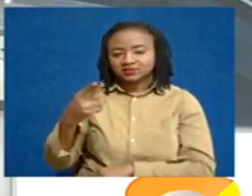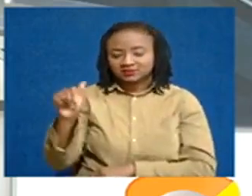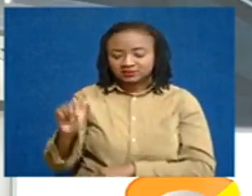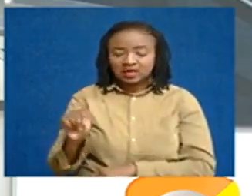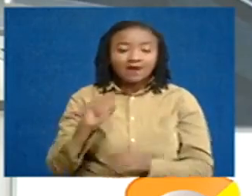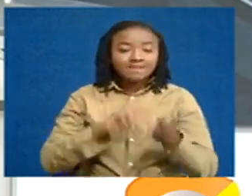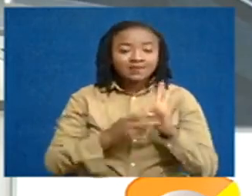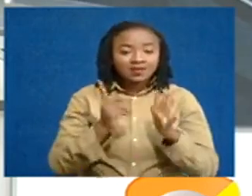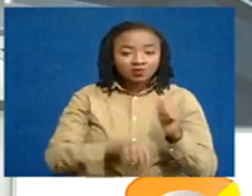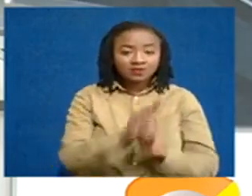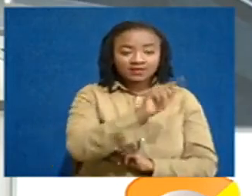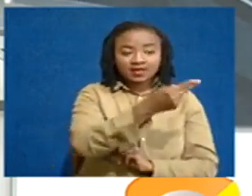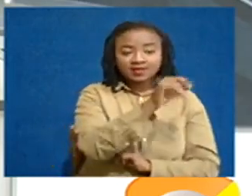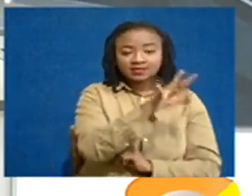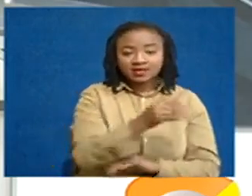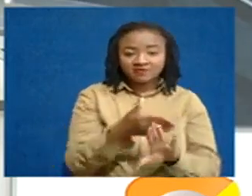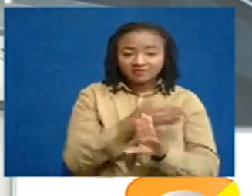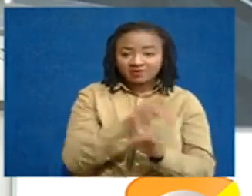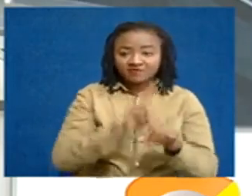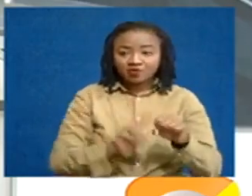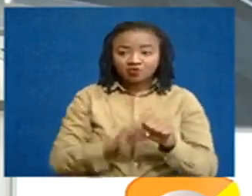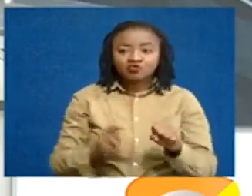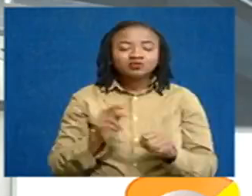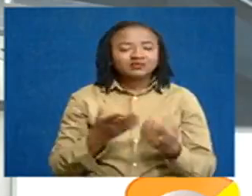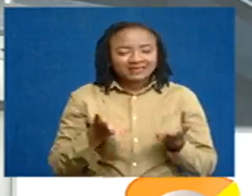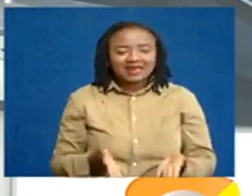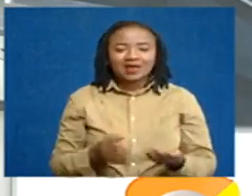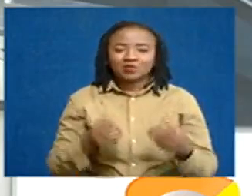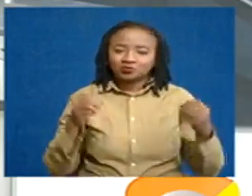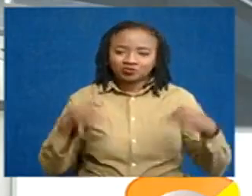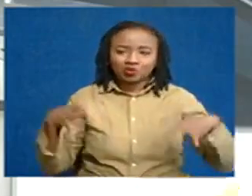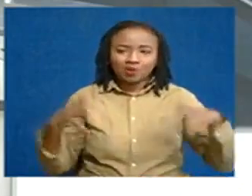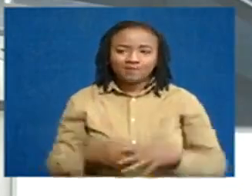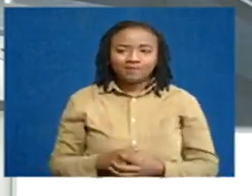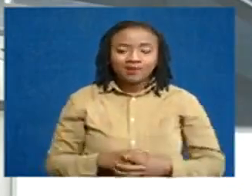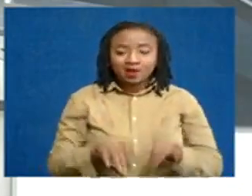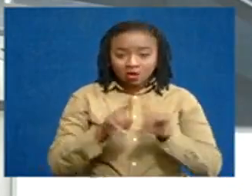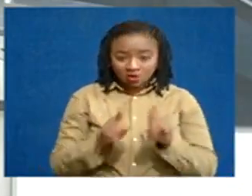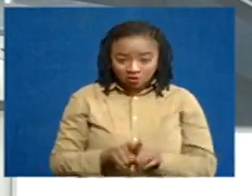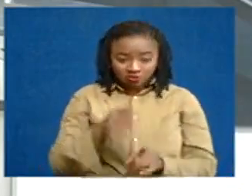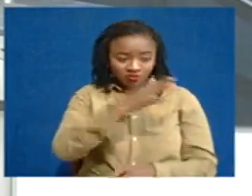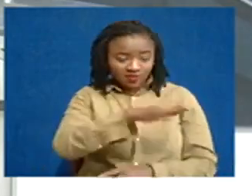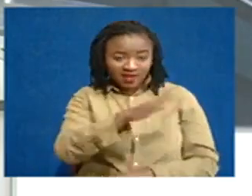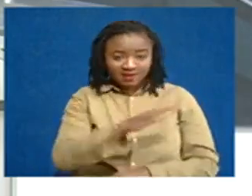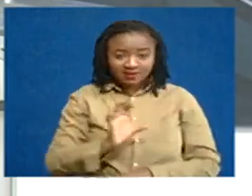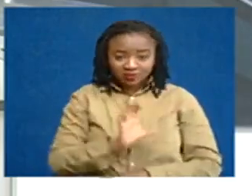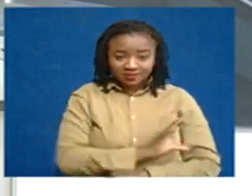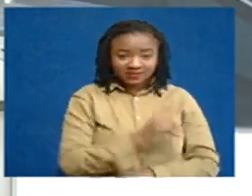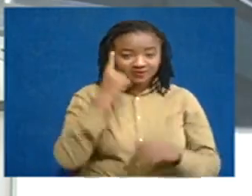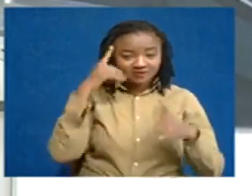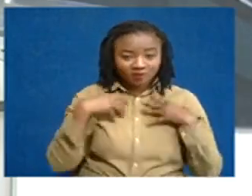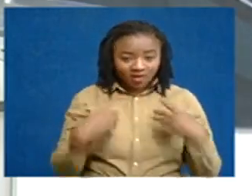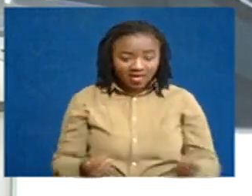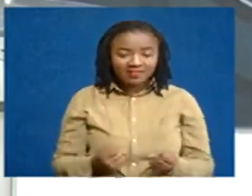ya NHIF iliyokuwa ikitumika umesitishwa. Haya yanajiri huku kamati ya bunge kuhusu afya iliyokuwa na